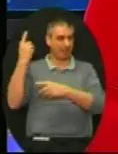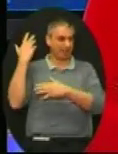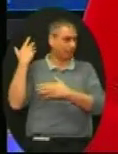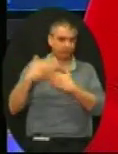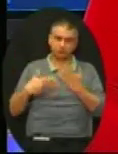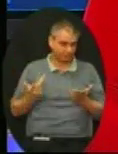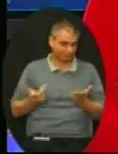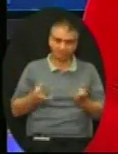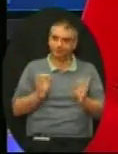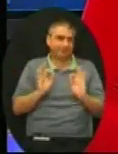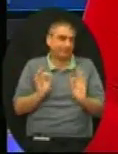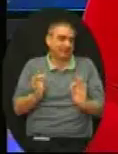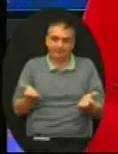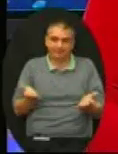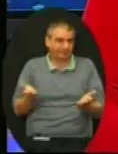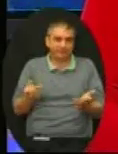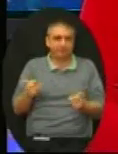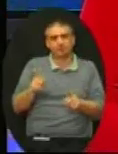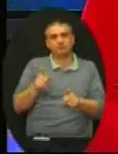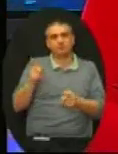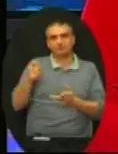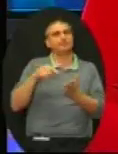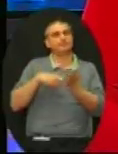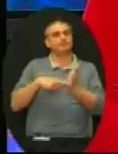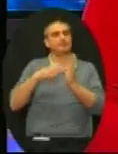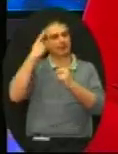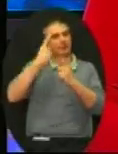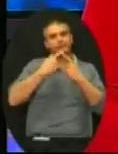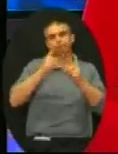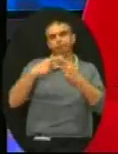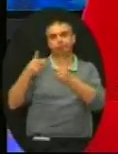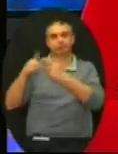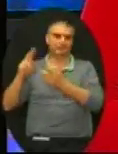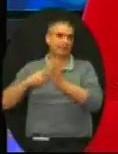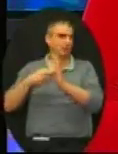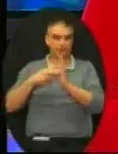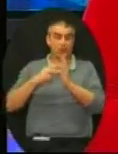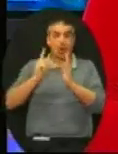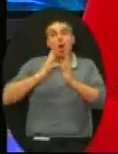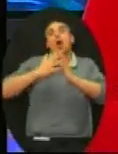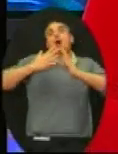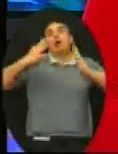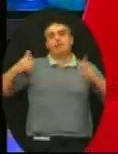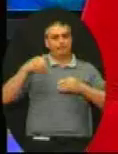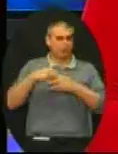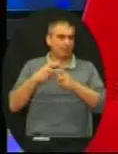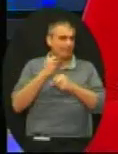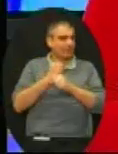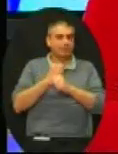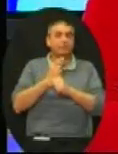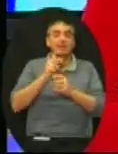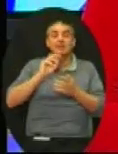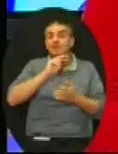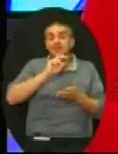יום, היא באמת משמשת ביטוי לקשת הדעות המדיניות, שהיא לא רחבה מדי במפלגת העבודה. דווקא